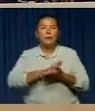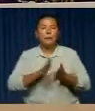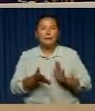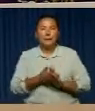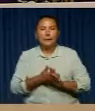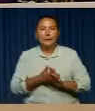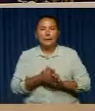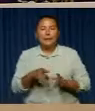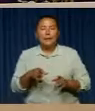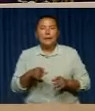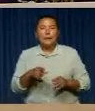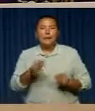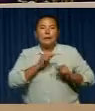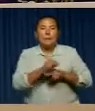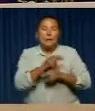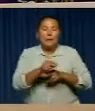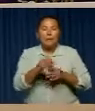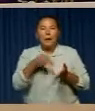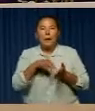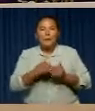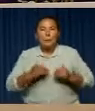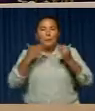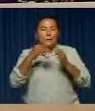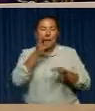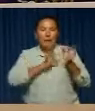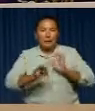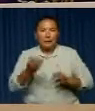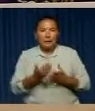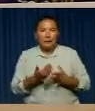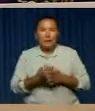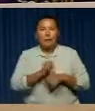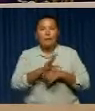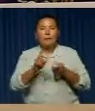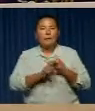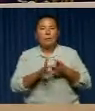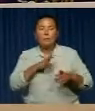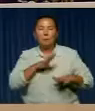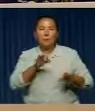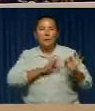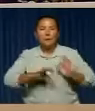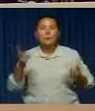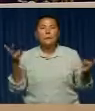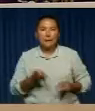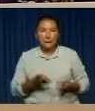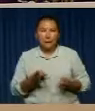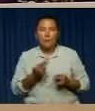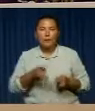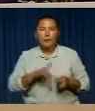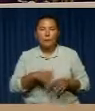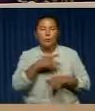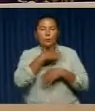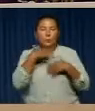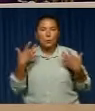індет басталғалы имбирге жүгірді, оның бағасы көтеріліп кетті. Имбирді коронавирус болмаса да пайдалануымыз керек қой. Себебі оның өте